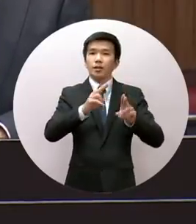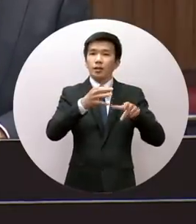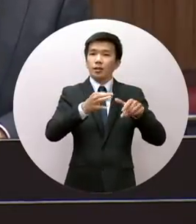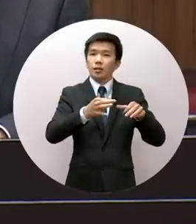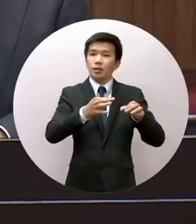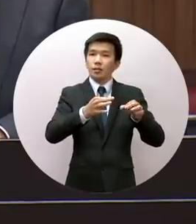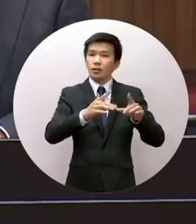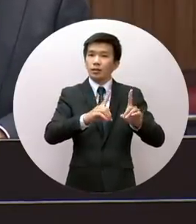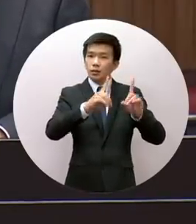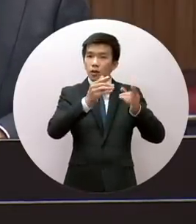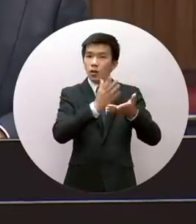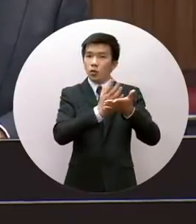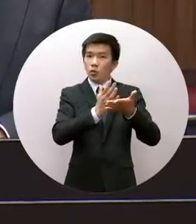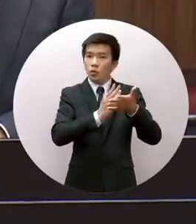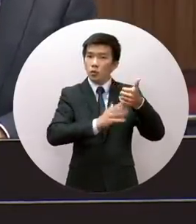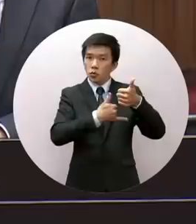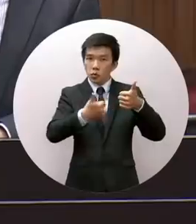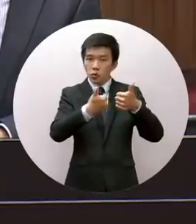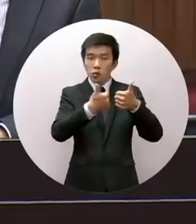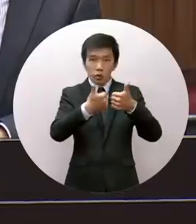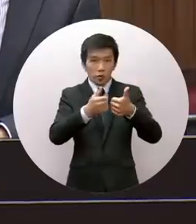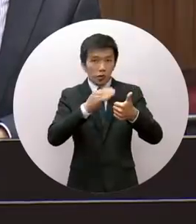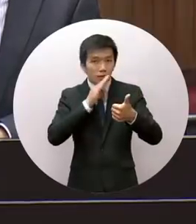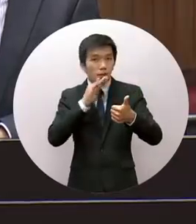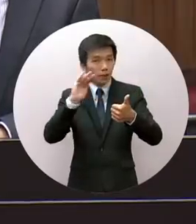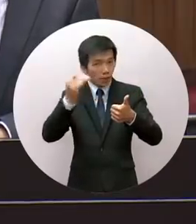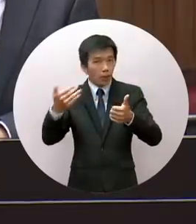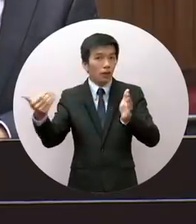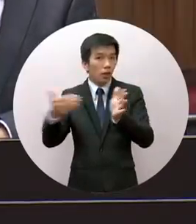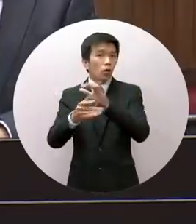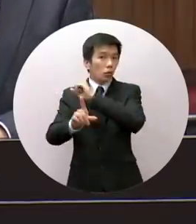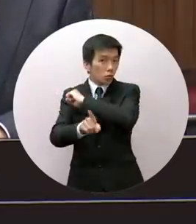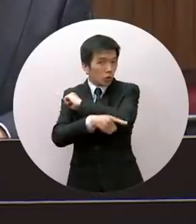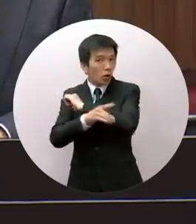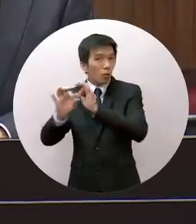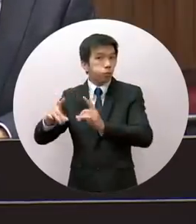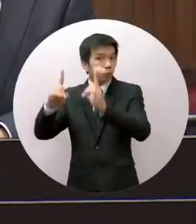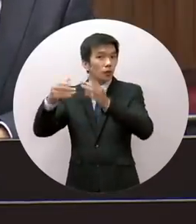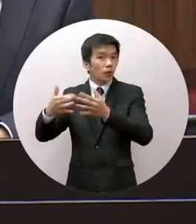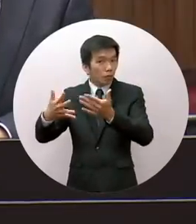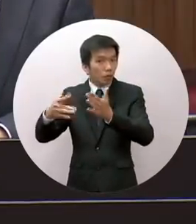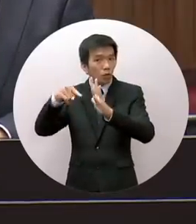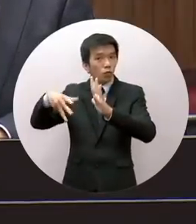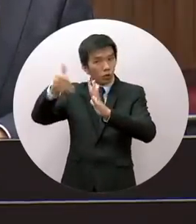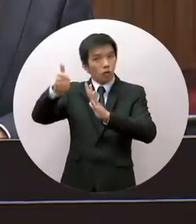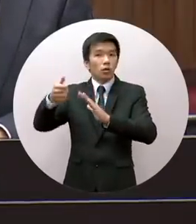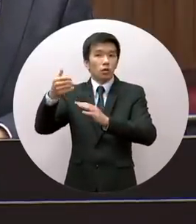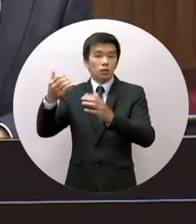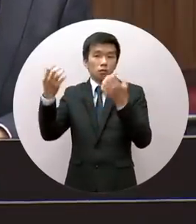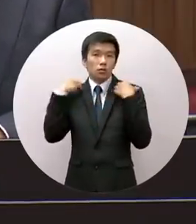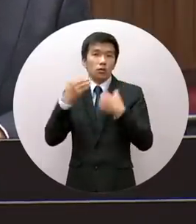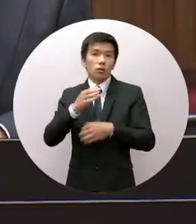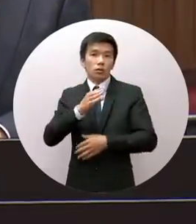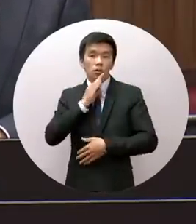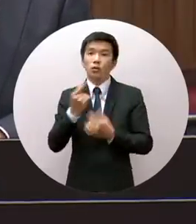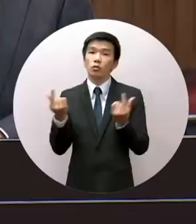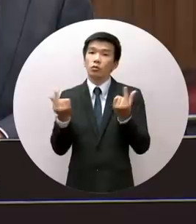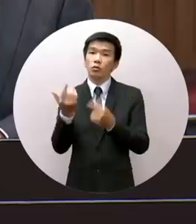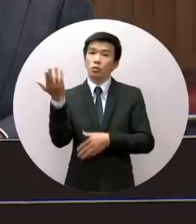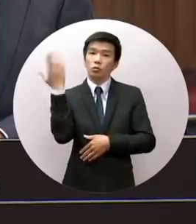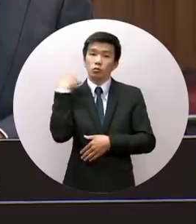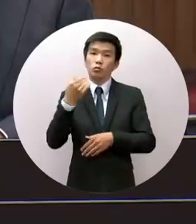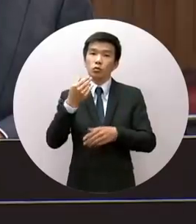涨还是不涨啊？对不对？就像中油也是一样，油价到最后本来说春节要涨1块多啊，后来还是决定不